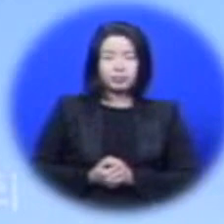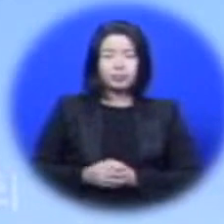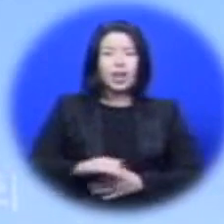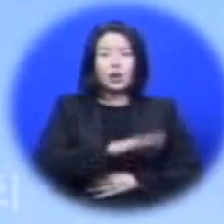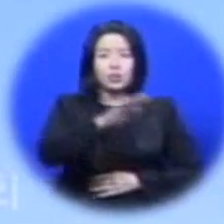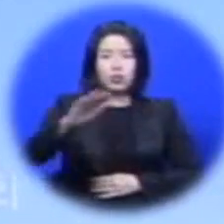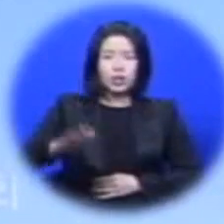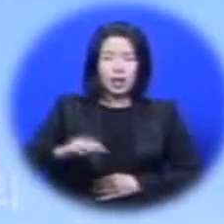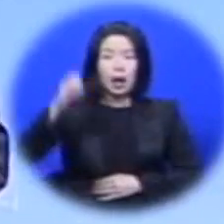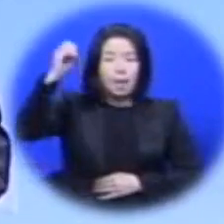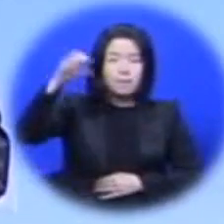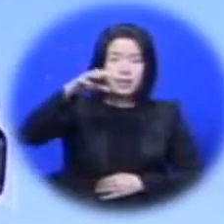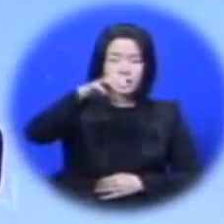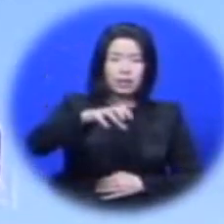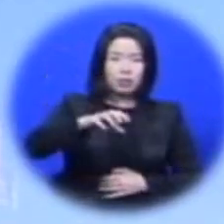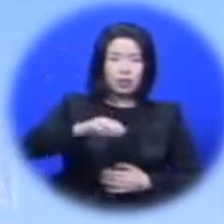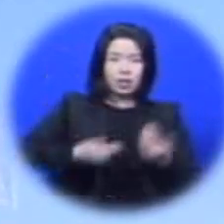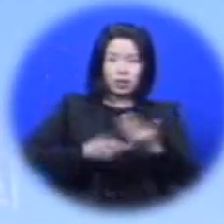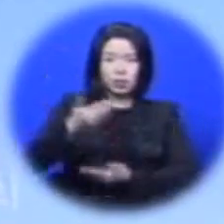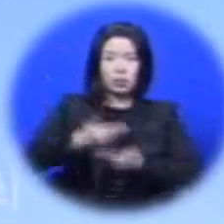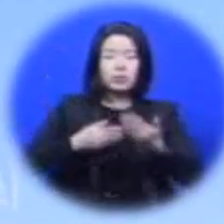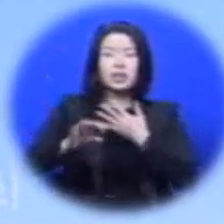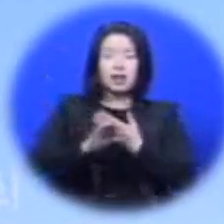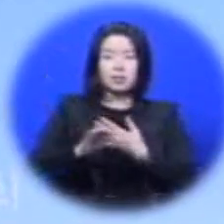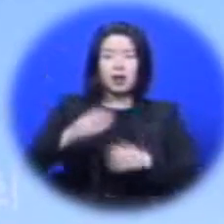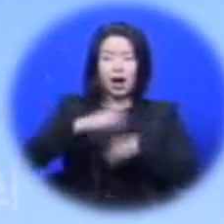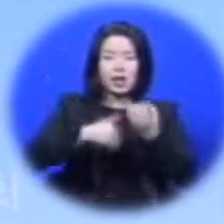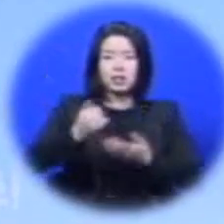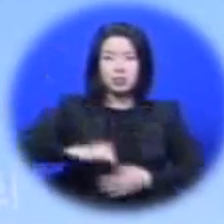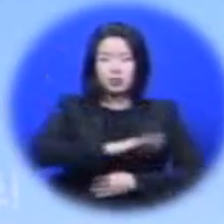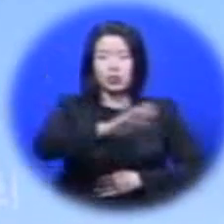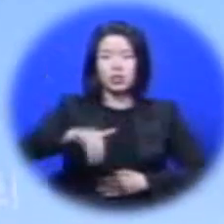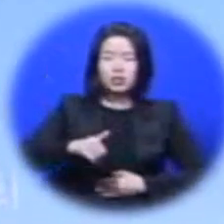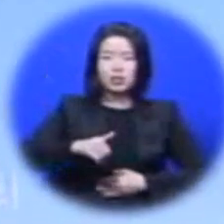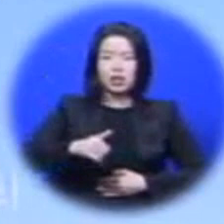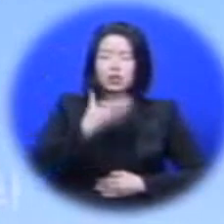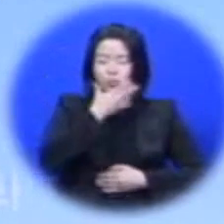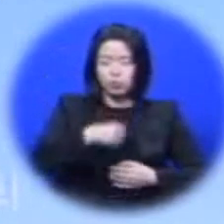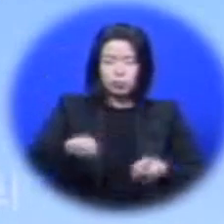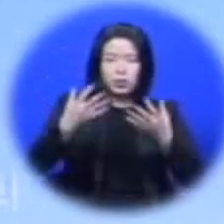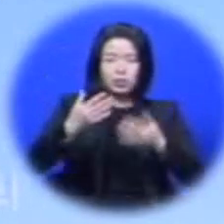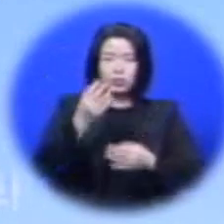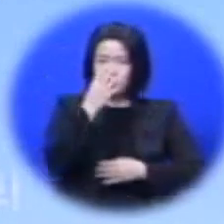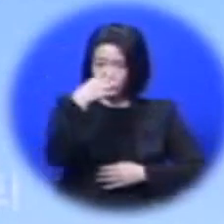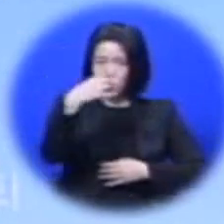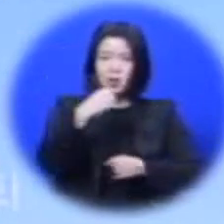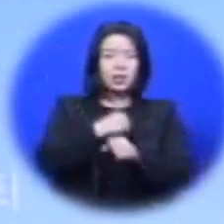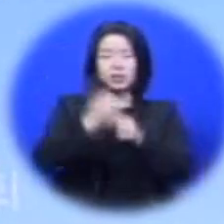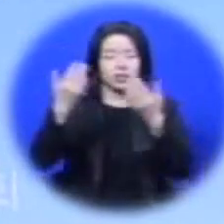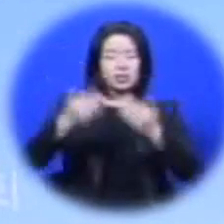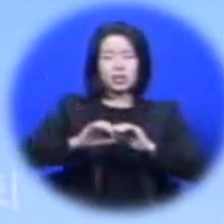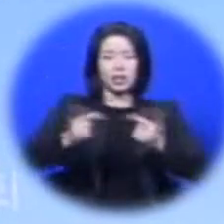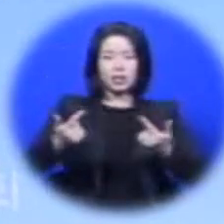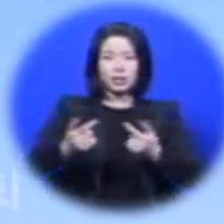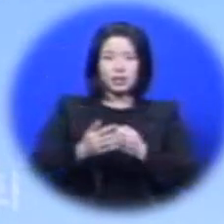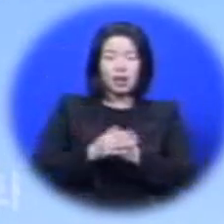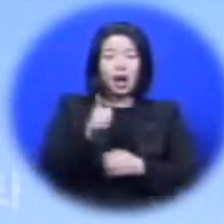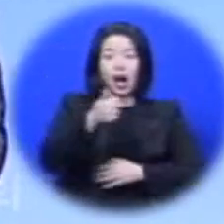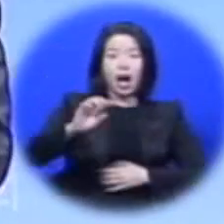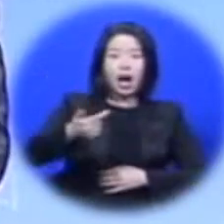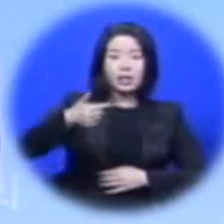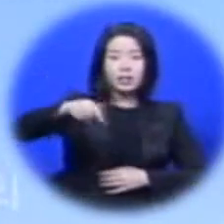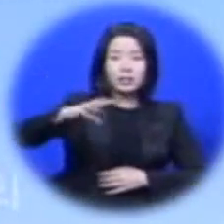우리가 빛 가운데 교제하면 하나님이 우리를 축복하셔도 교만해지지 않습니다. 한경직